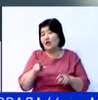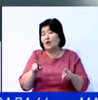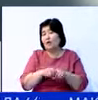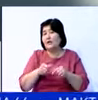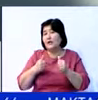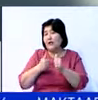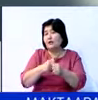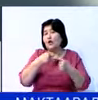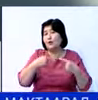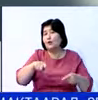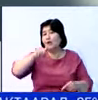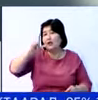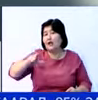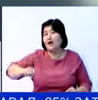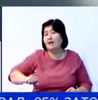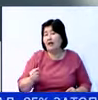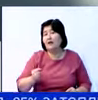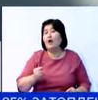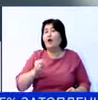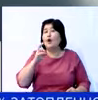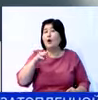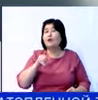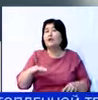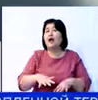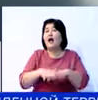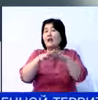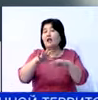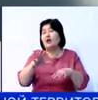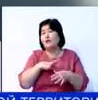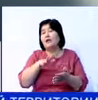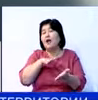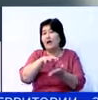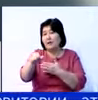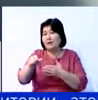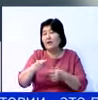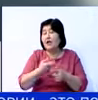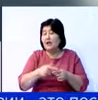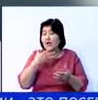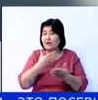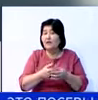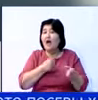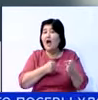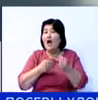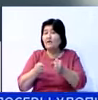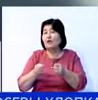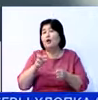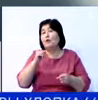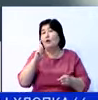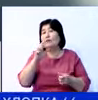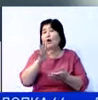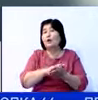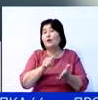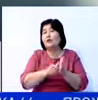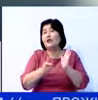собой других товарищей контр атака противника была отбита из своего авто матовой махан уничтожил семь